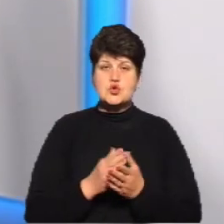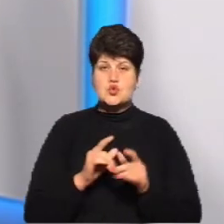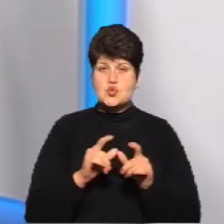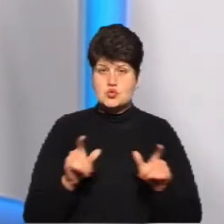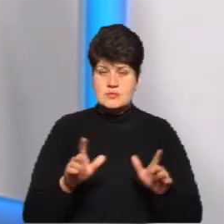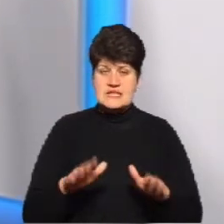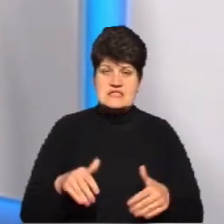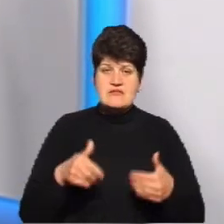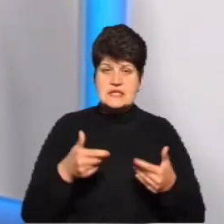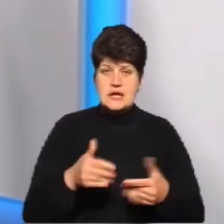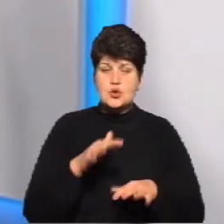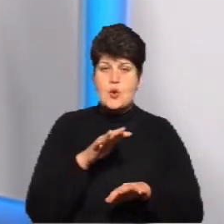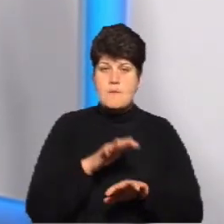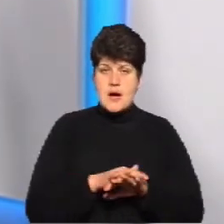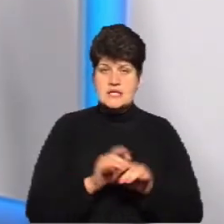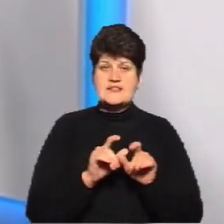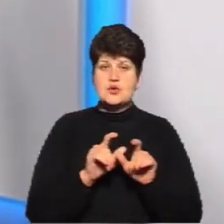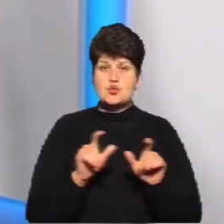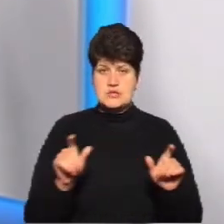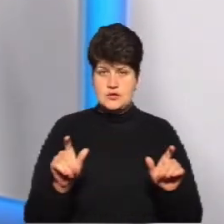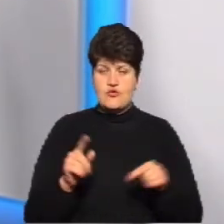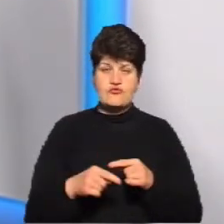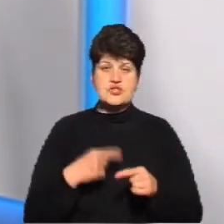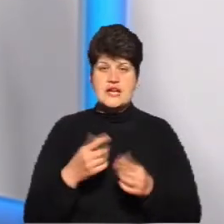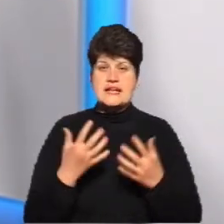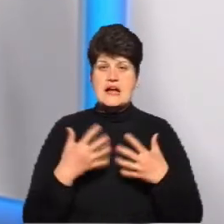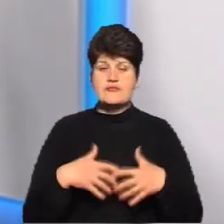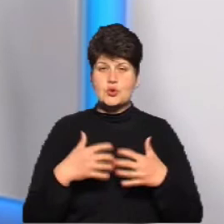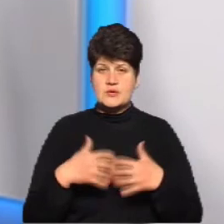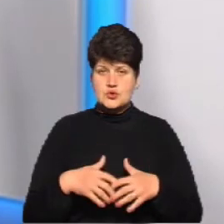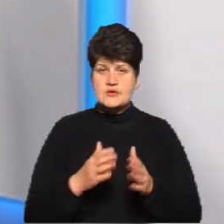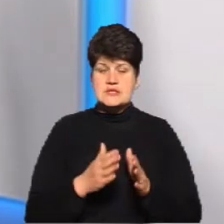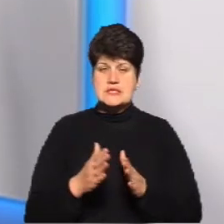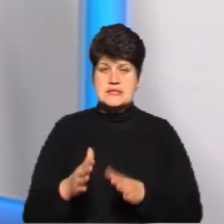до банківських установ через автоматизовану систему виконання